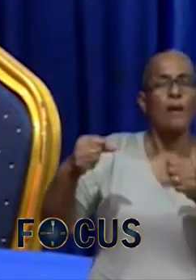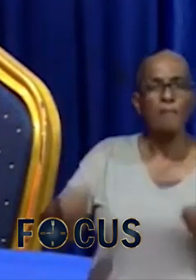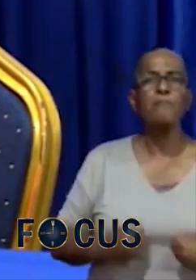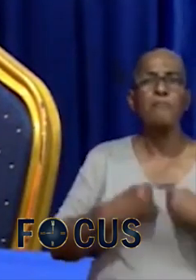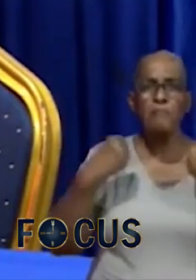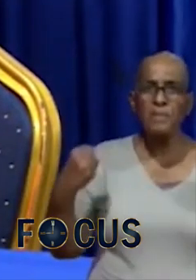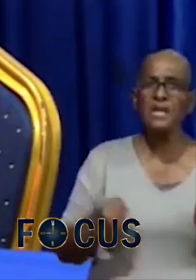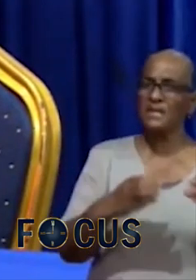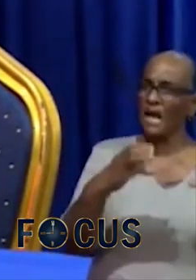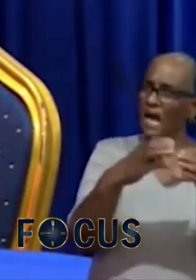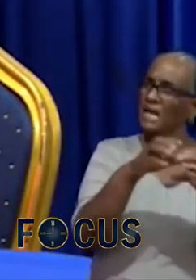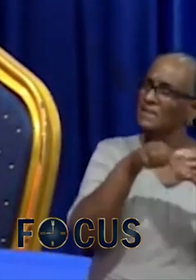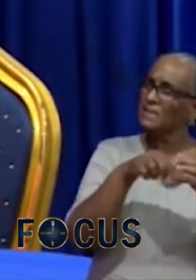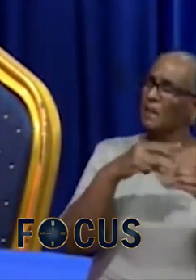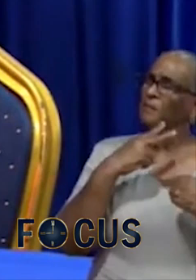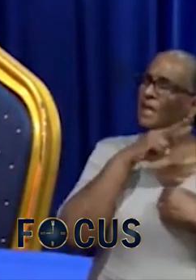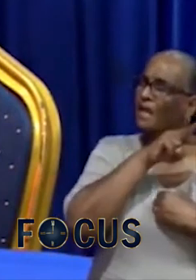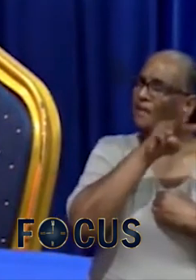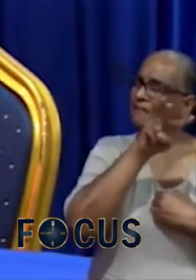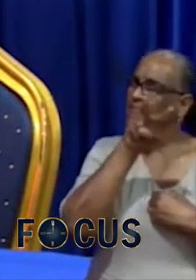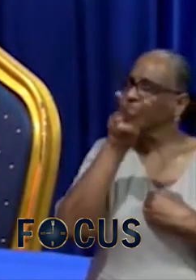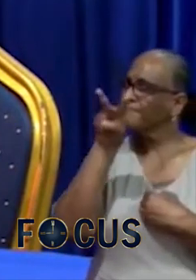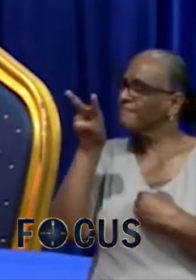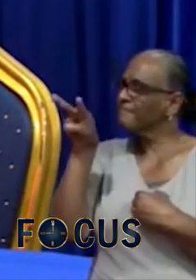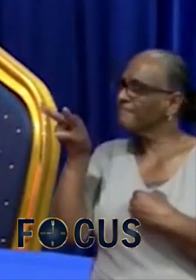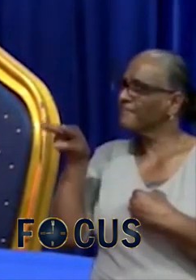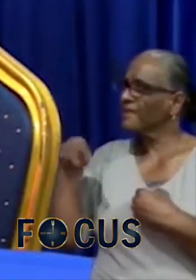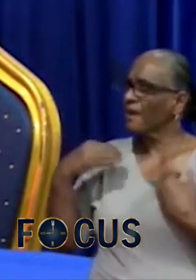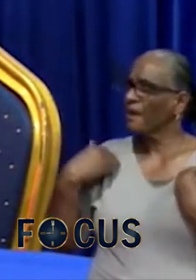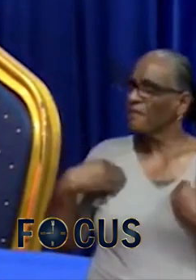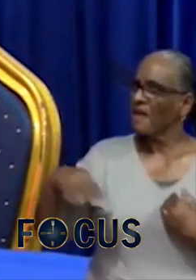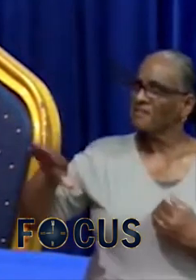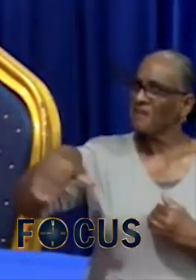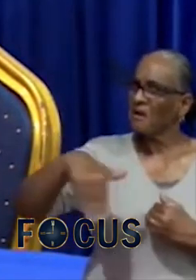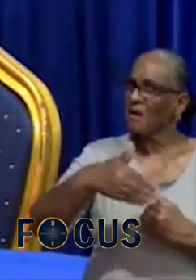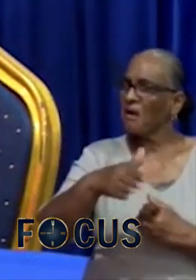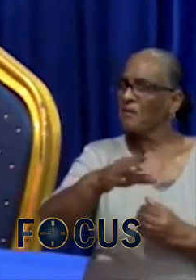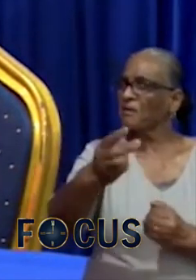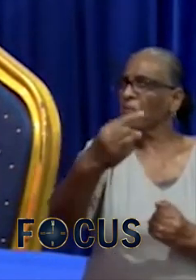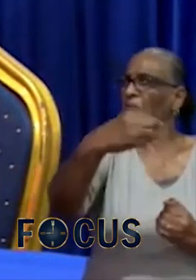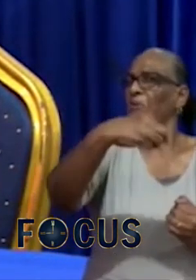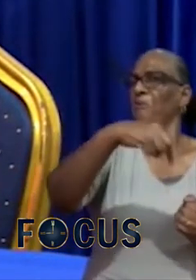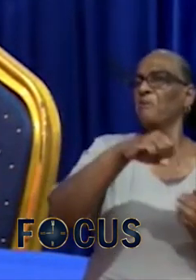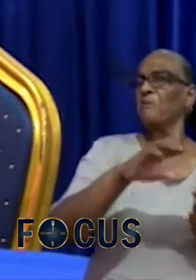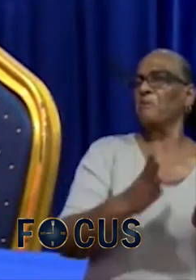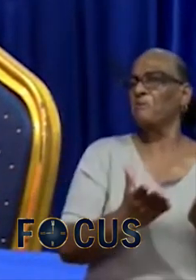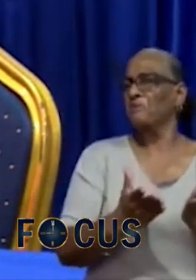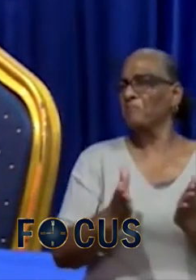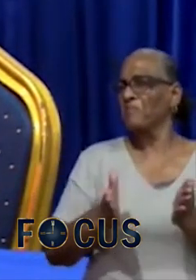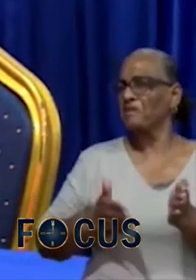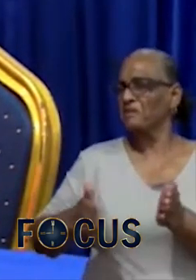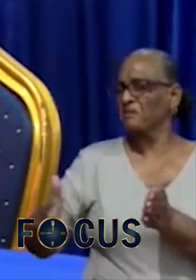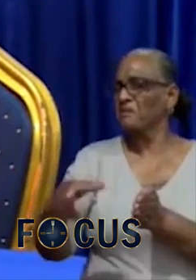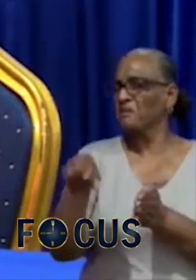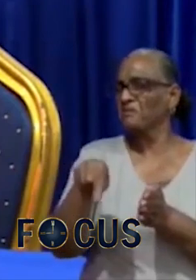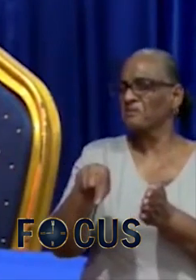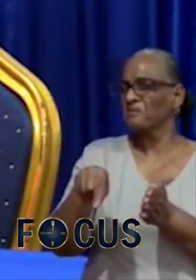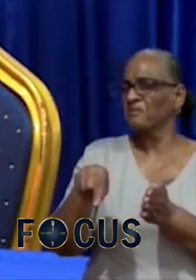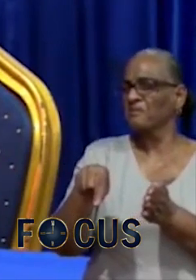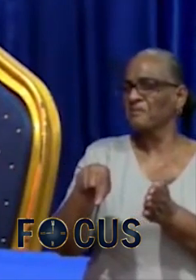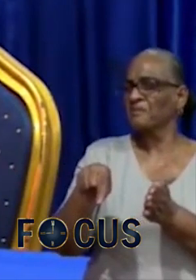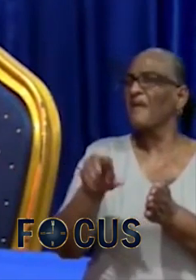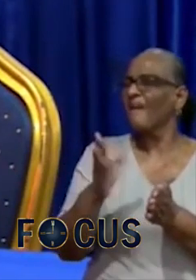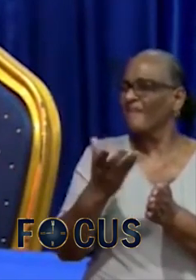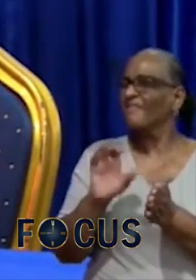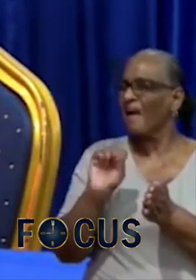bezig als team om na te gaan welke routes men zou kunnen bewandelen om toch te komen naar de kustvlakte. En dat we